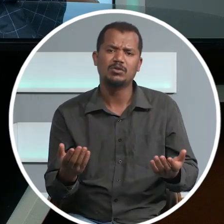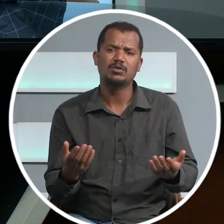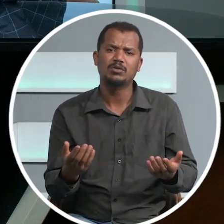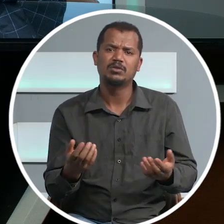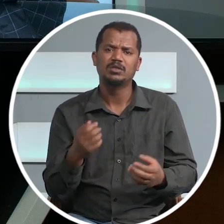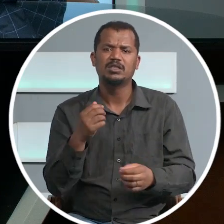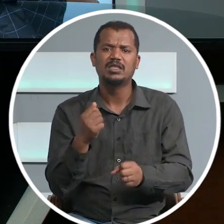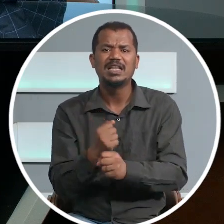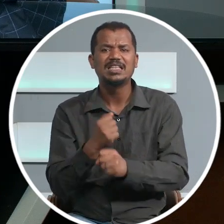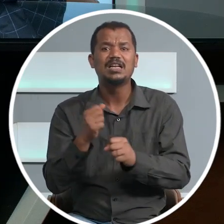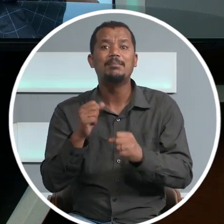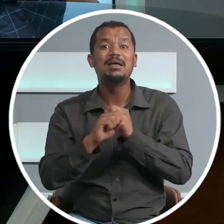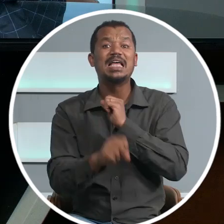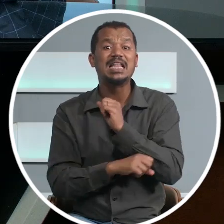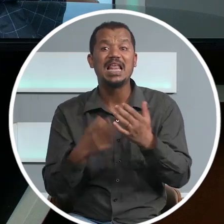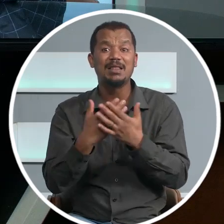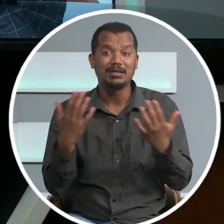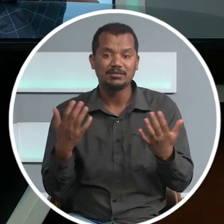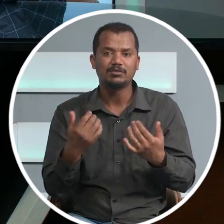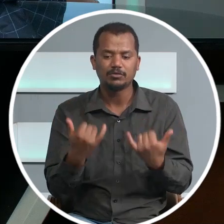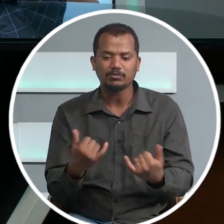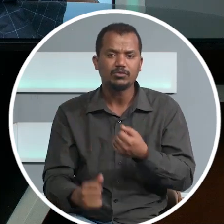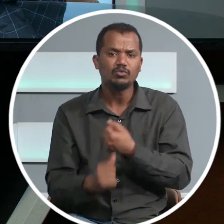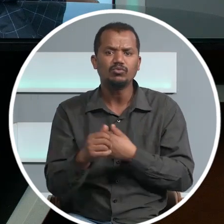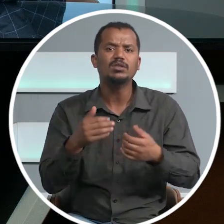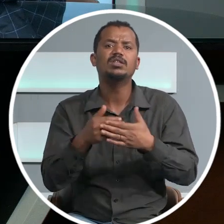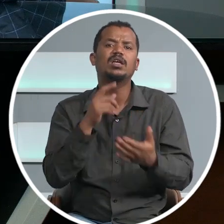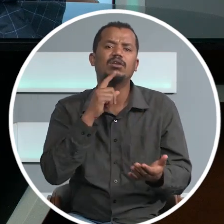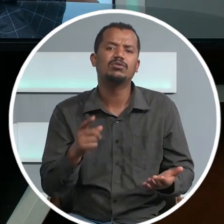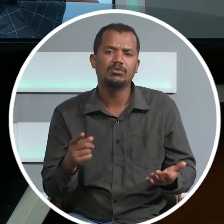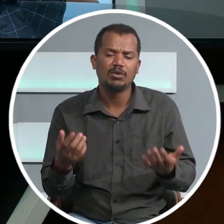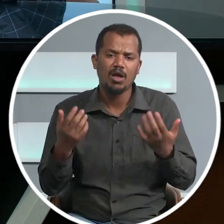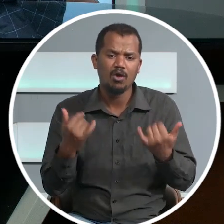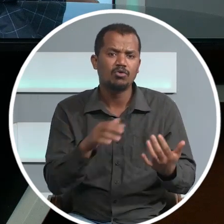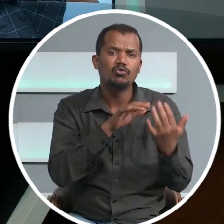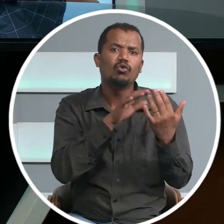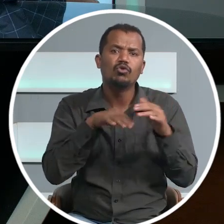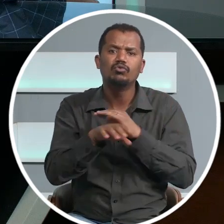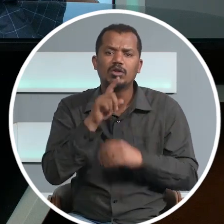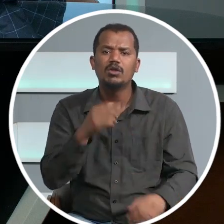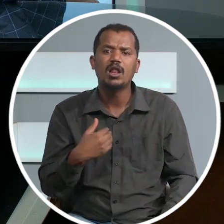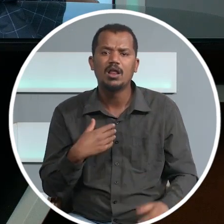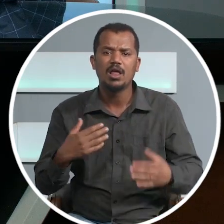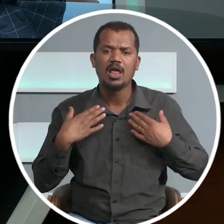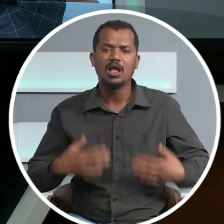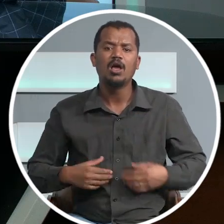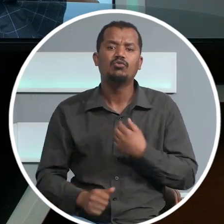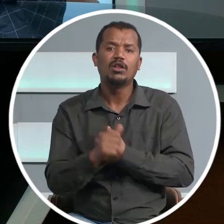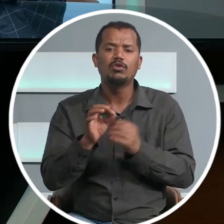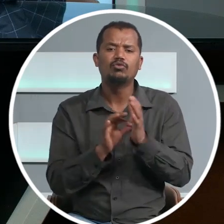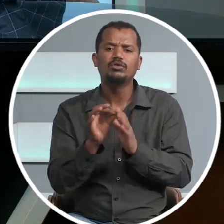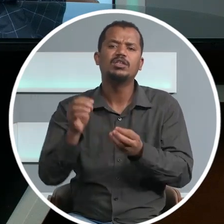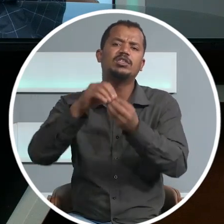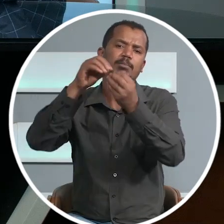የተሰሩት ኢንፍራ መሰረተ ልማቶች ጉዳት እያደረሱ ነው። አሁን ደግሞ ጦርነት ውስጥ ነው ያለ ነው። አካል ጉዳተኛው